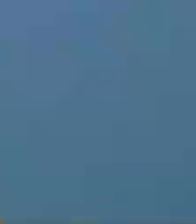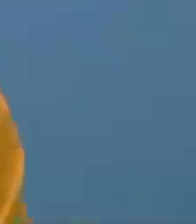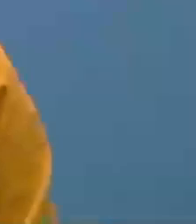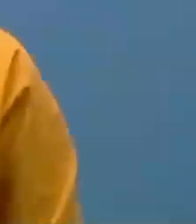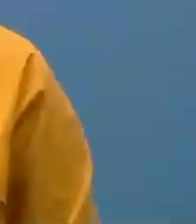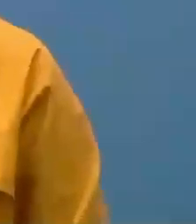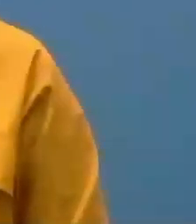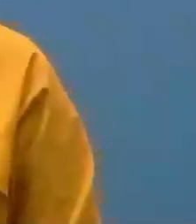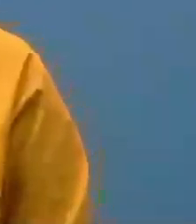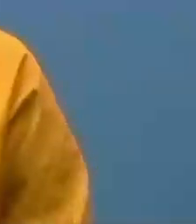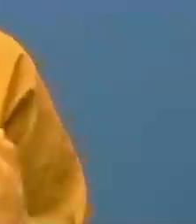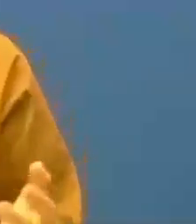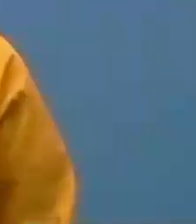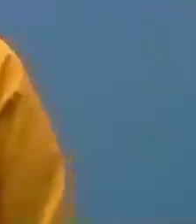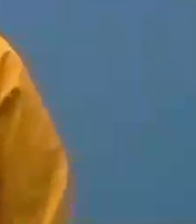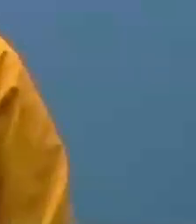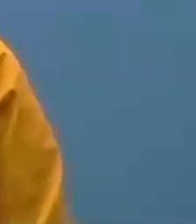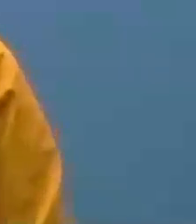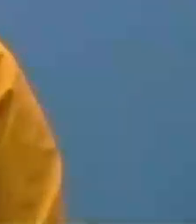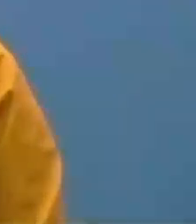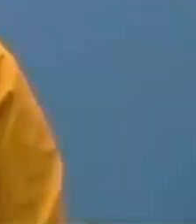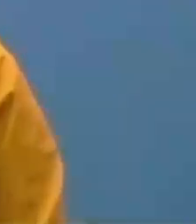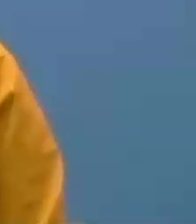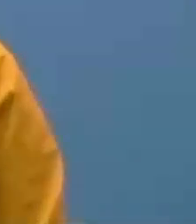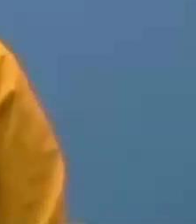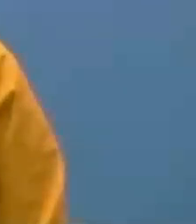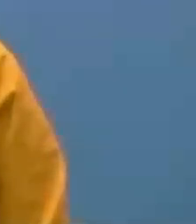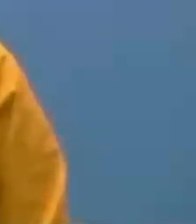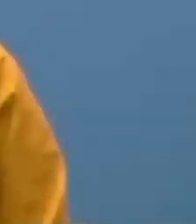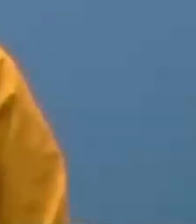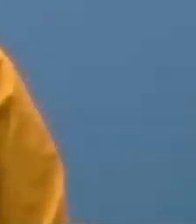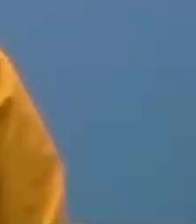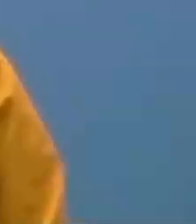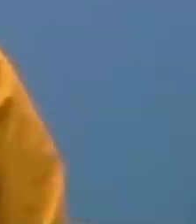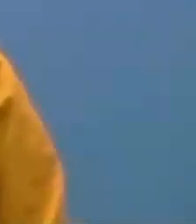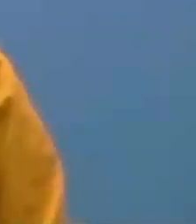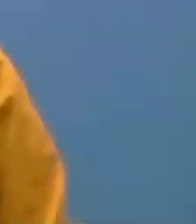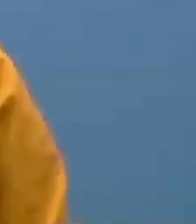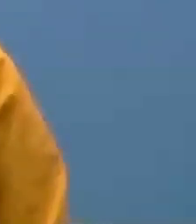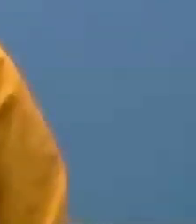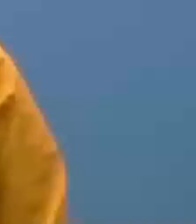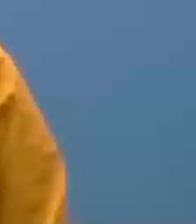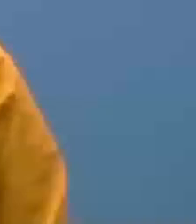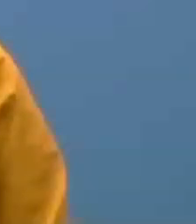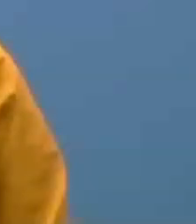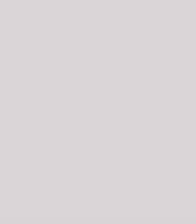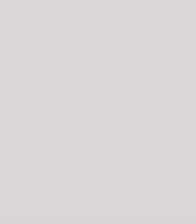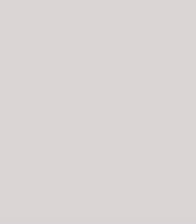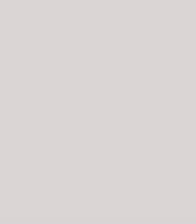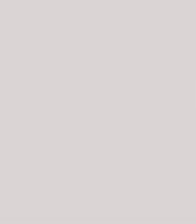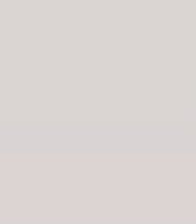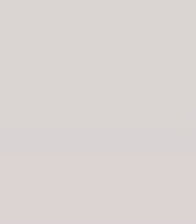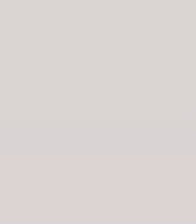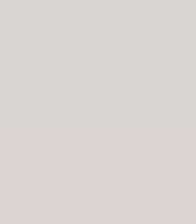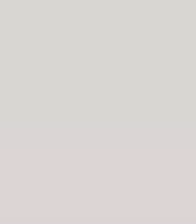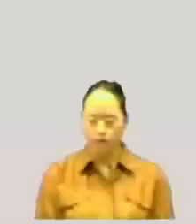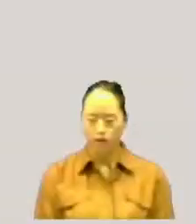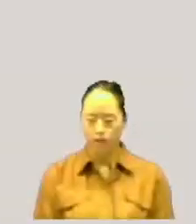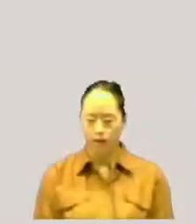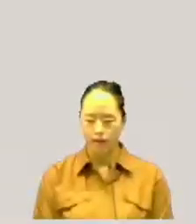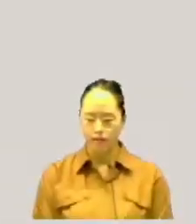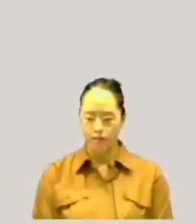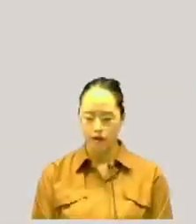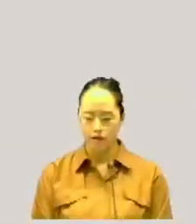一个人怎么能够去天国呢？这个应该是我们辩论的这个课标，这个话题主